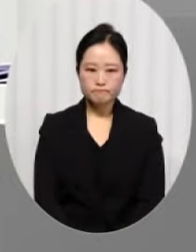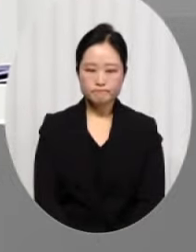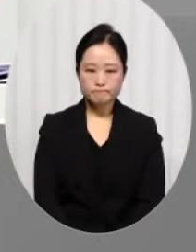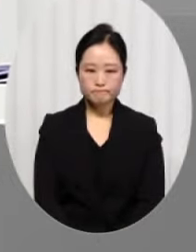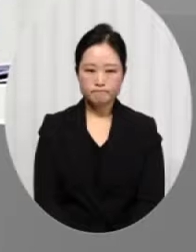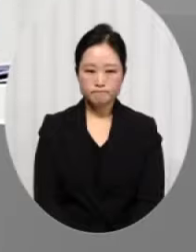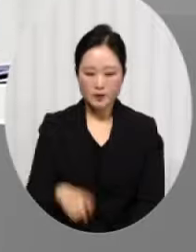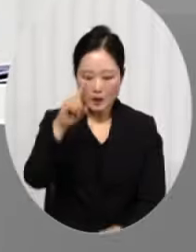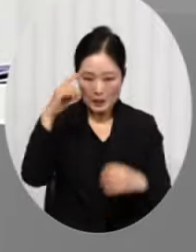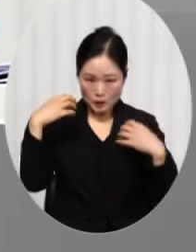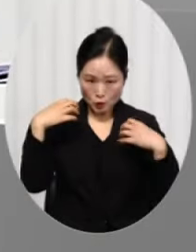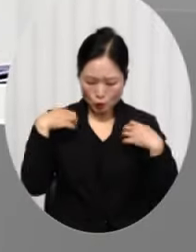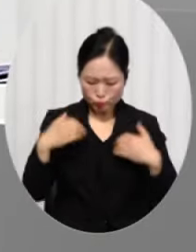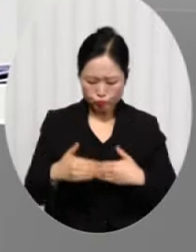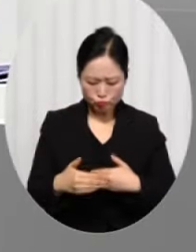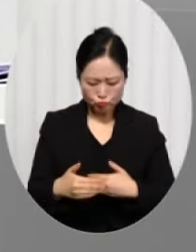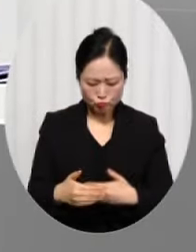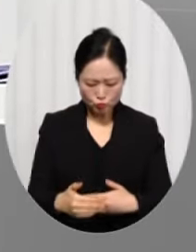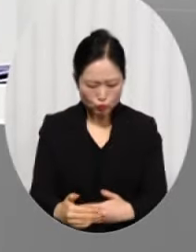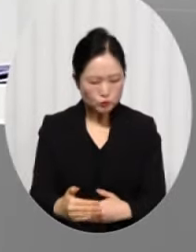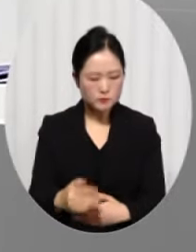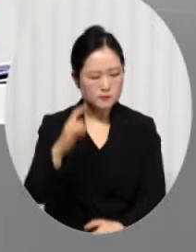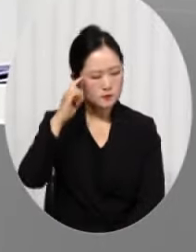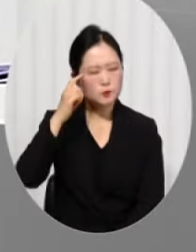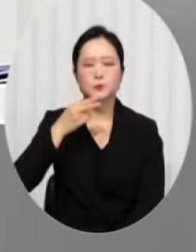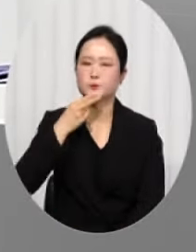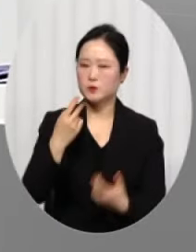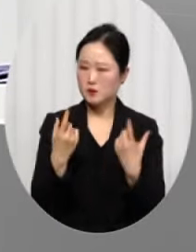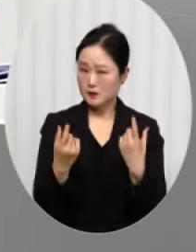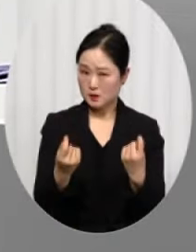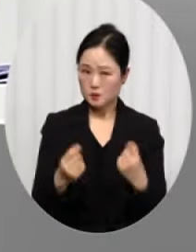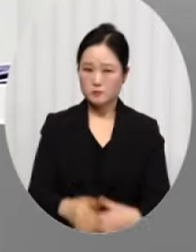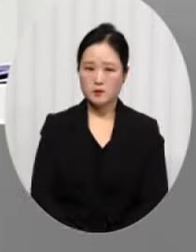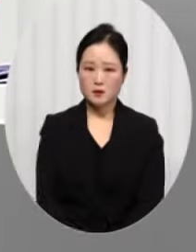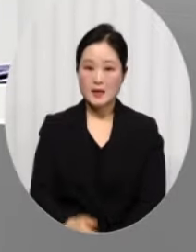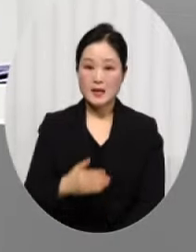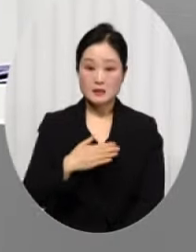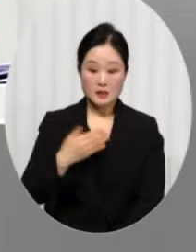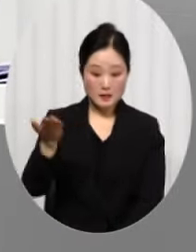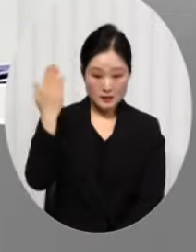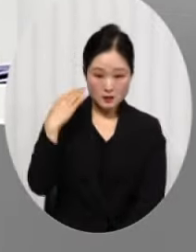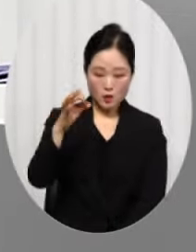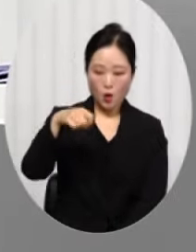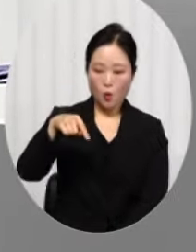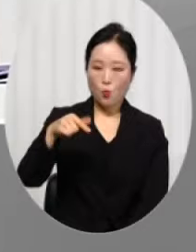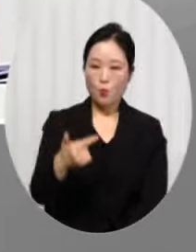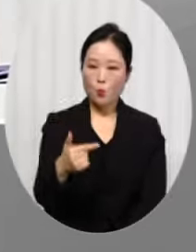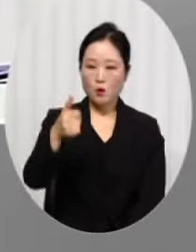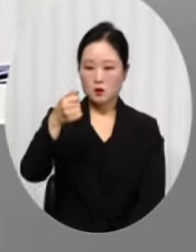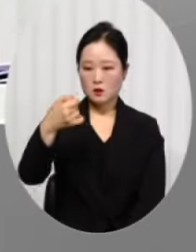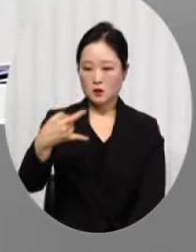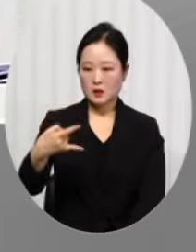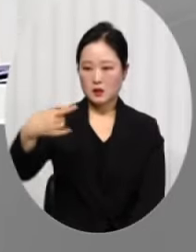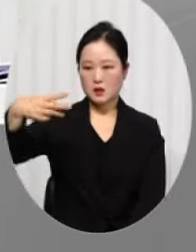정부의 추진 의지가 없었던 겁니다. 제가 원희룡 장관께 면담 요청을 했는데 회신조차 없었습니다. 차관에게